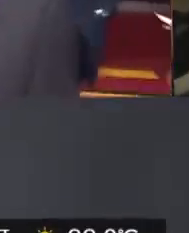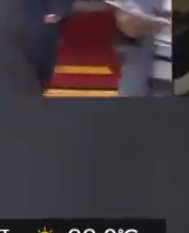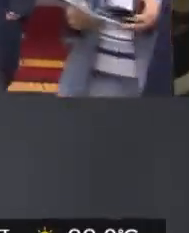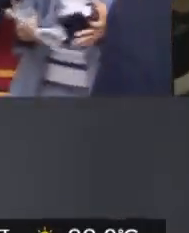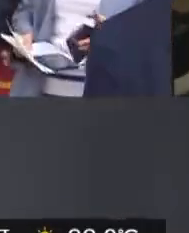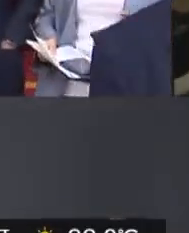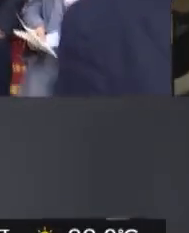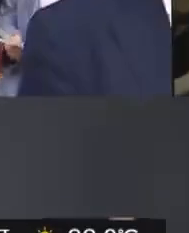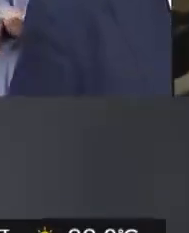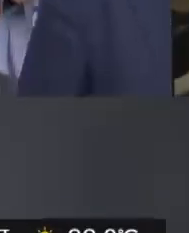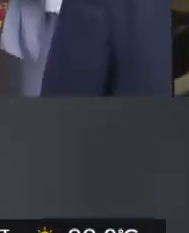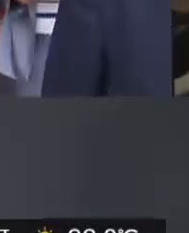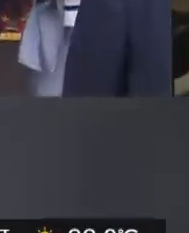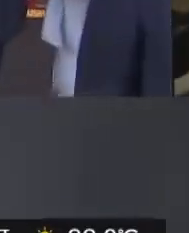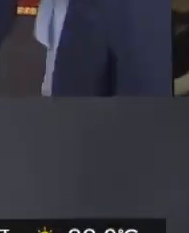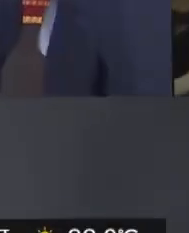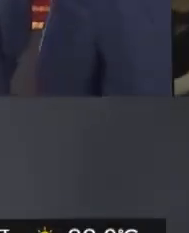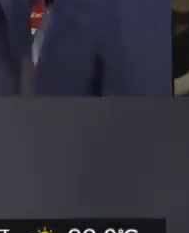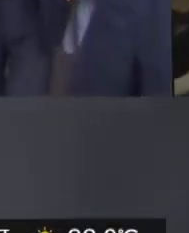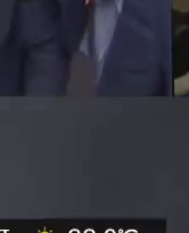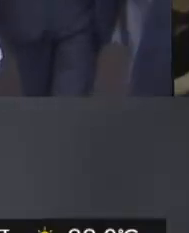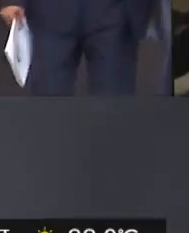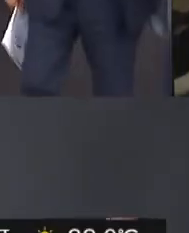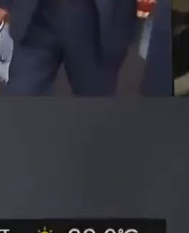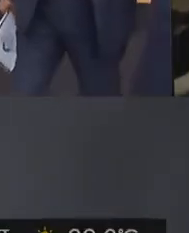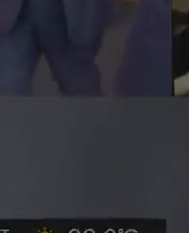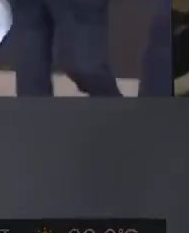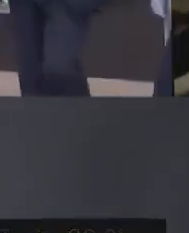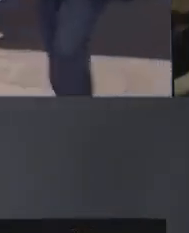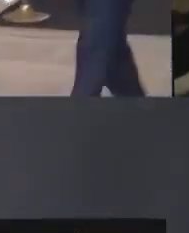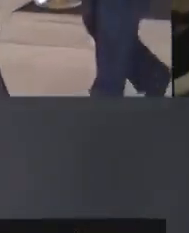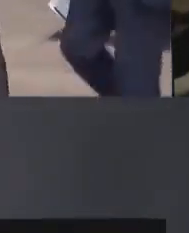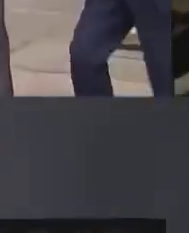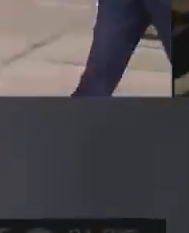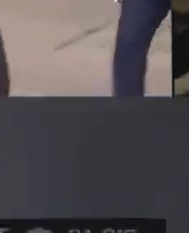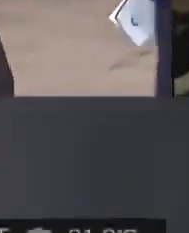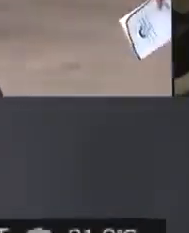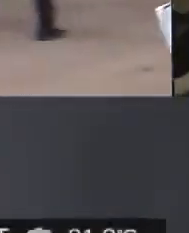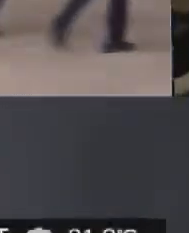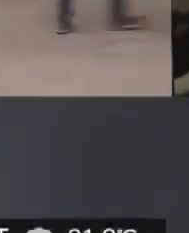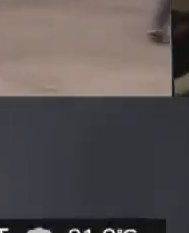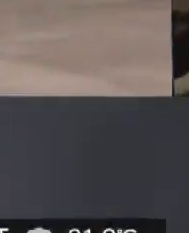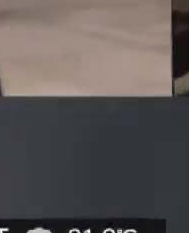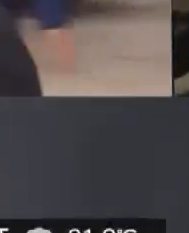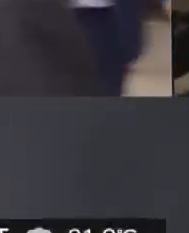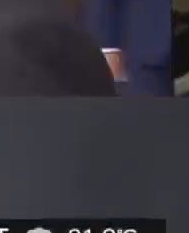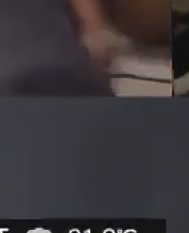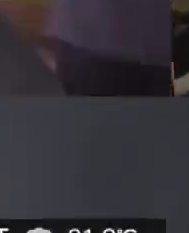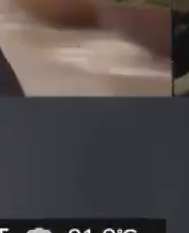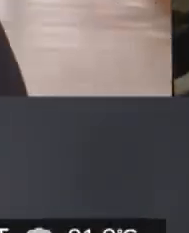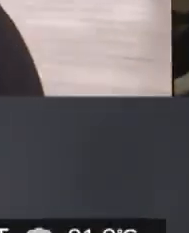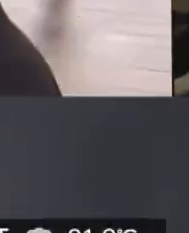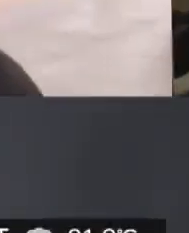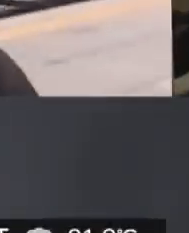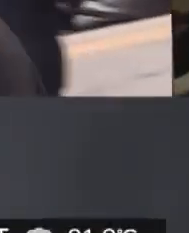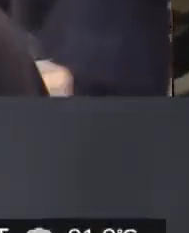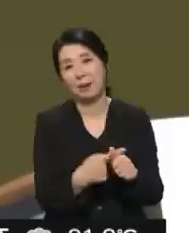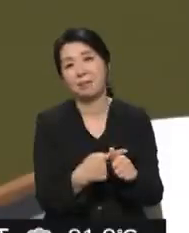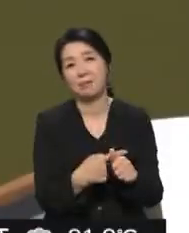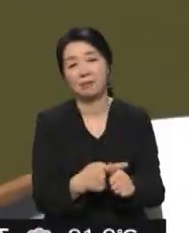무소속 송영길 전 대표는 불체포 특권 포기는 야당이길 포기하는 것이라면서 강하게 비판했습니다.